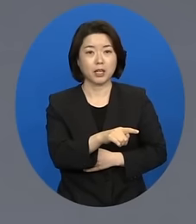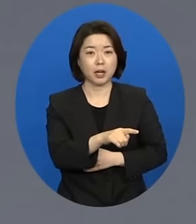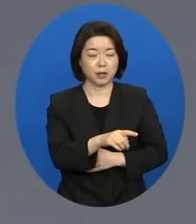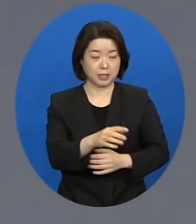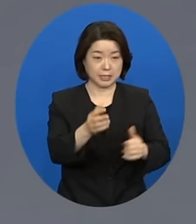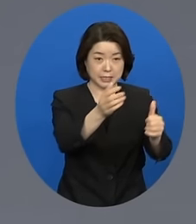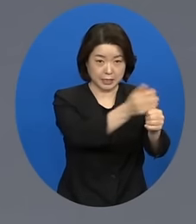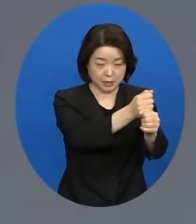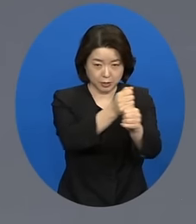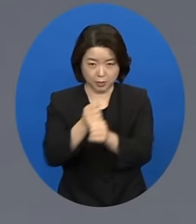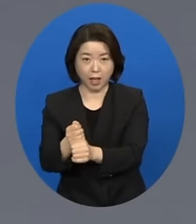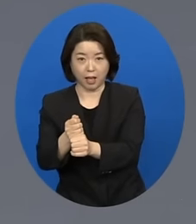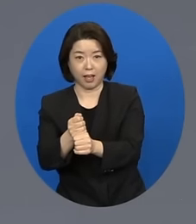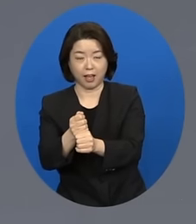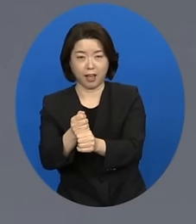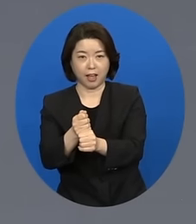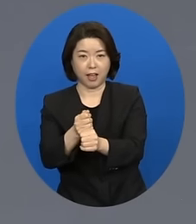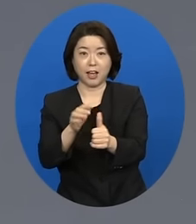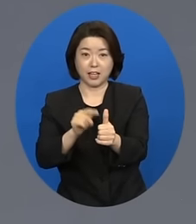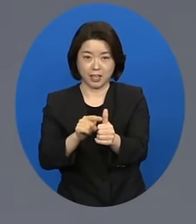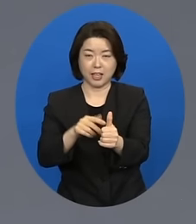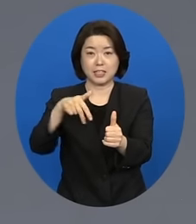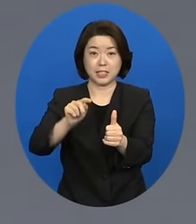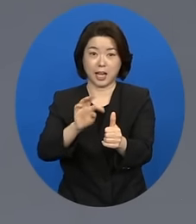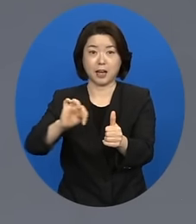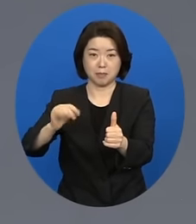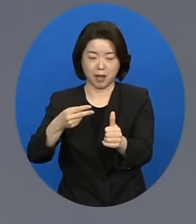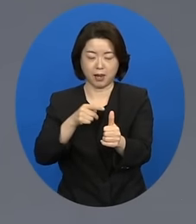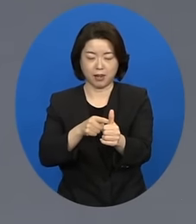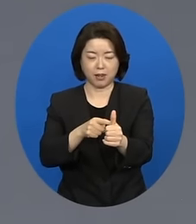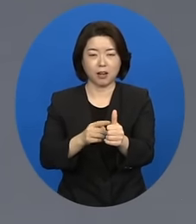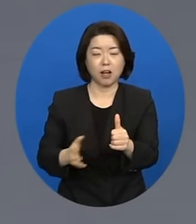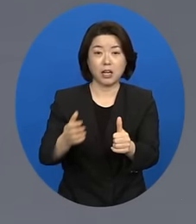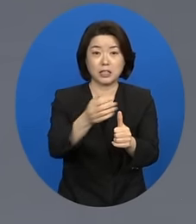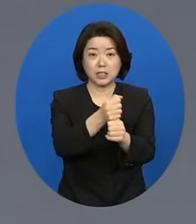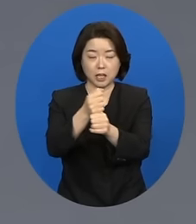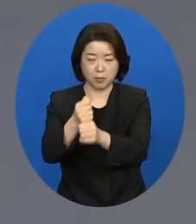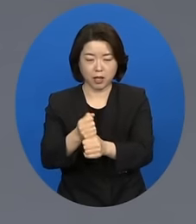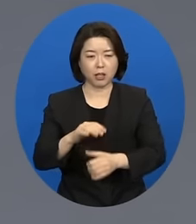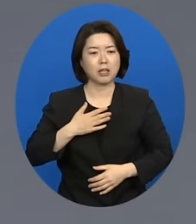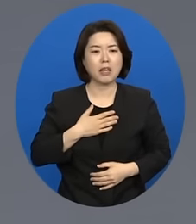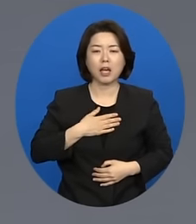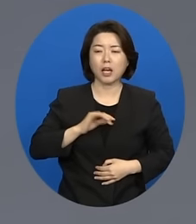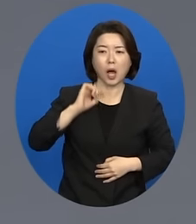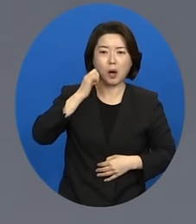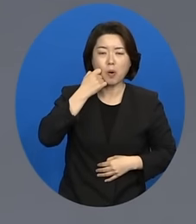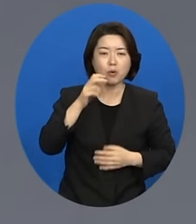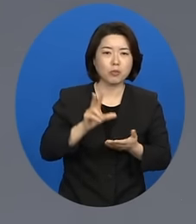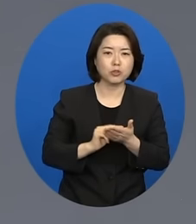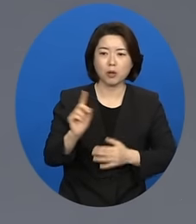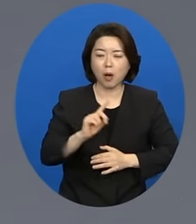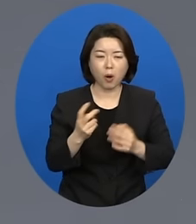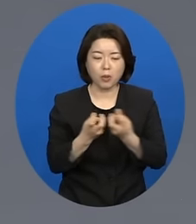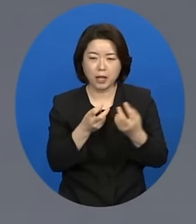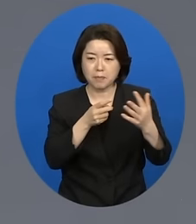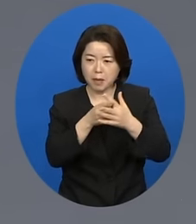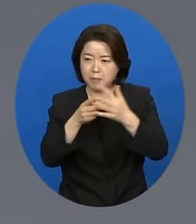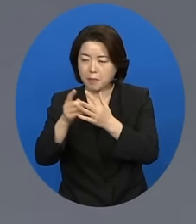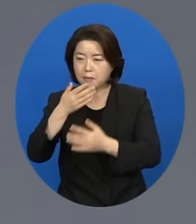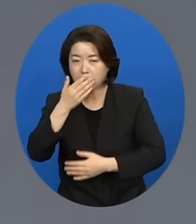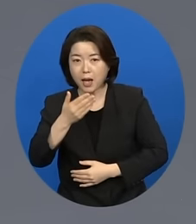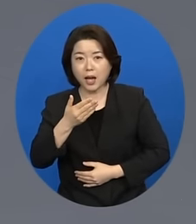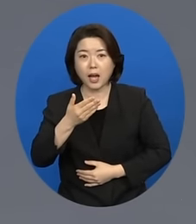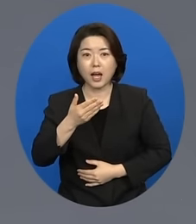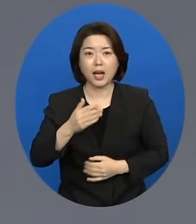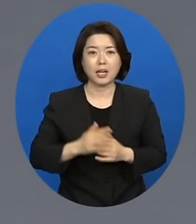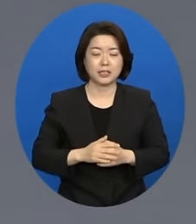그 자마를 체포를 합니다. 그리고 이 체포된 상황에서 자기가 그 어려운 문제를 어떻게 맞출 수 있었는지